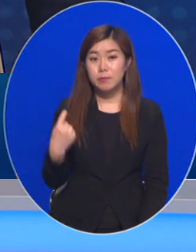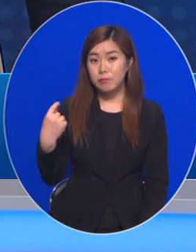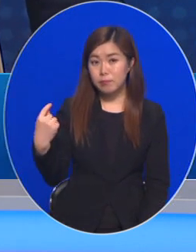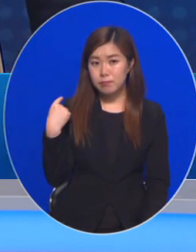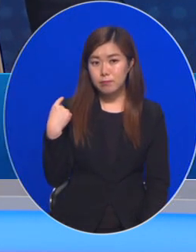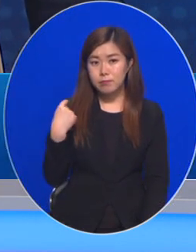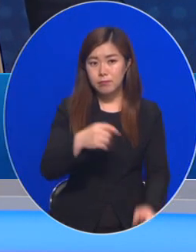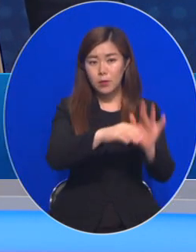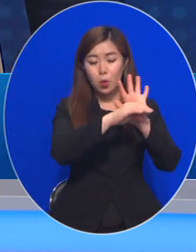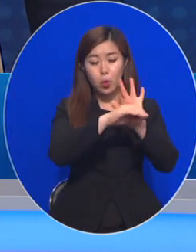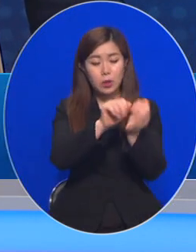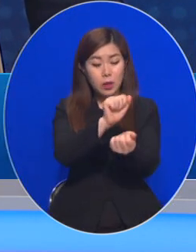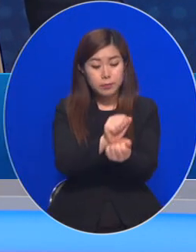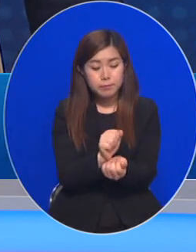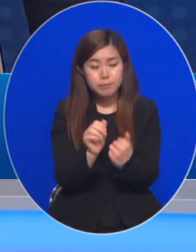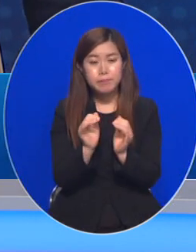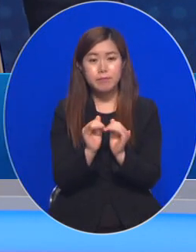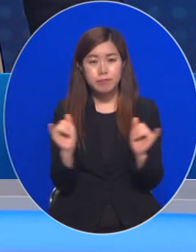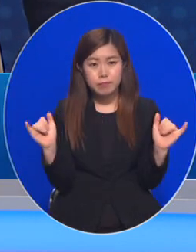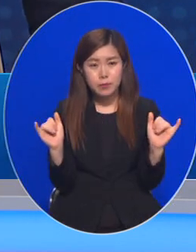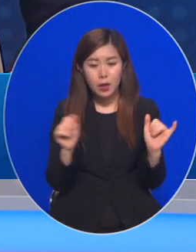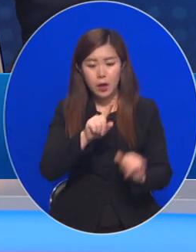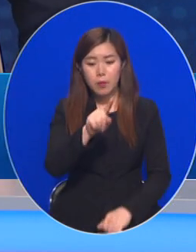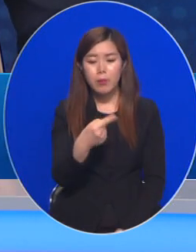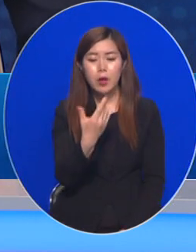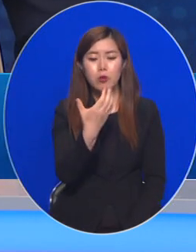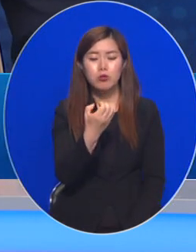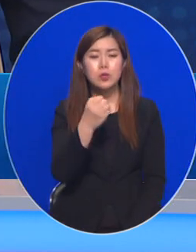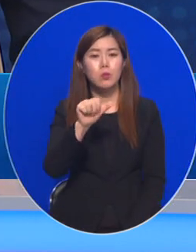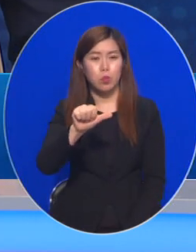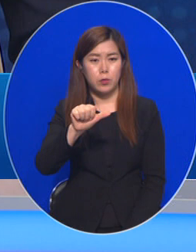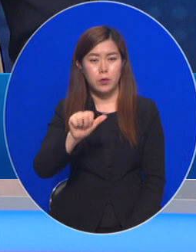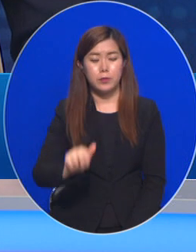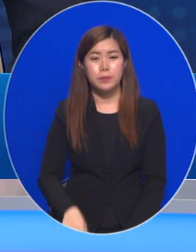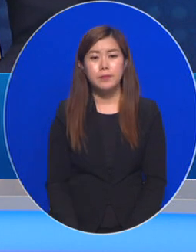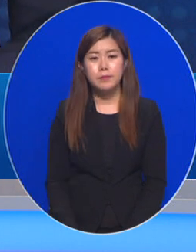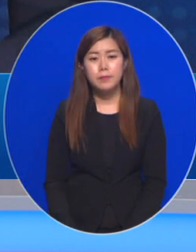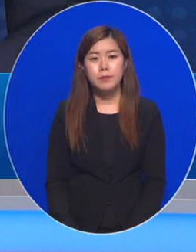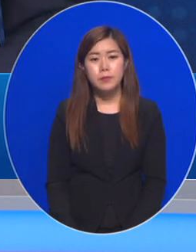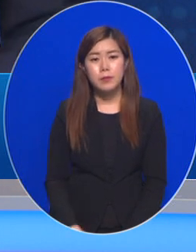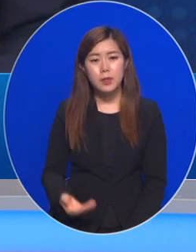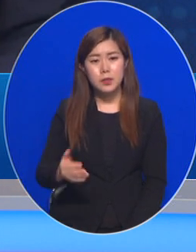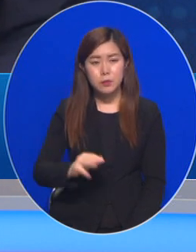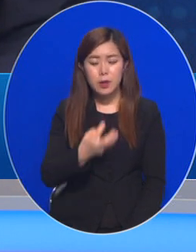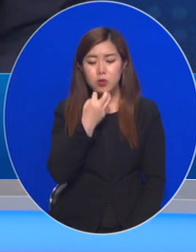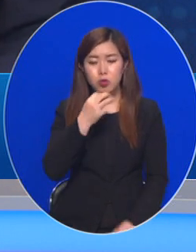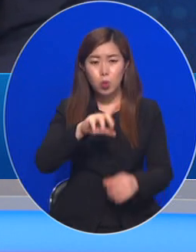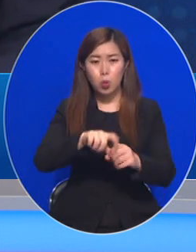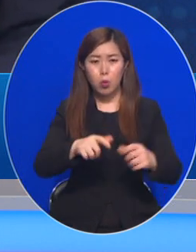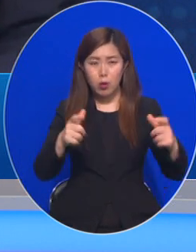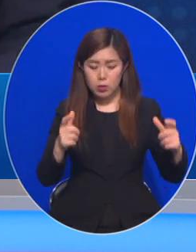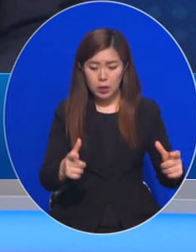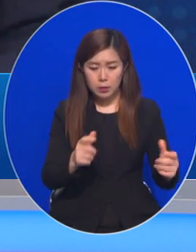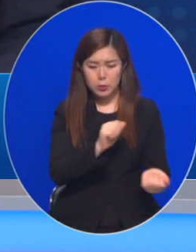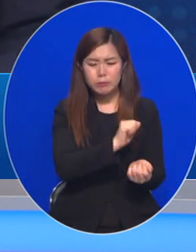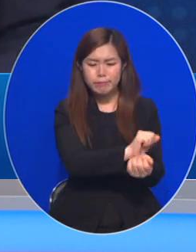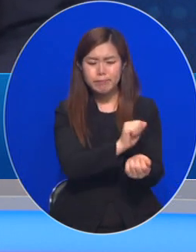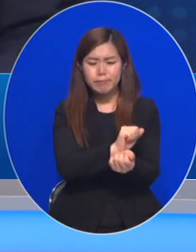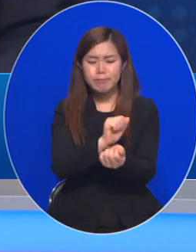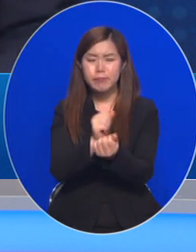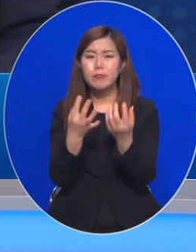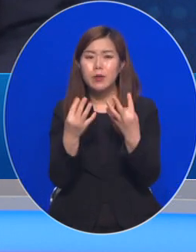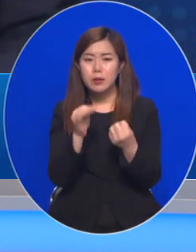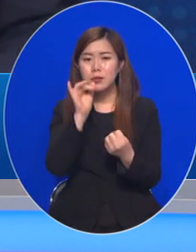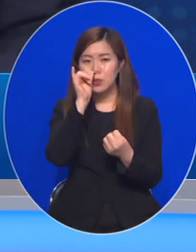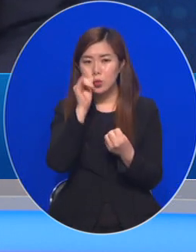국내 코로나19 신규 확진자 수가 17만에 200명 아래로 떨어졌습니다. 하지만 집단 감염이 수도권을 중심으로 여전히 기승을